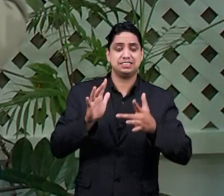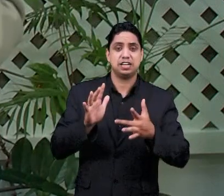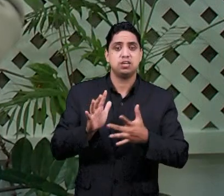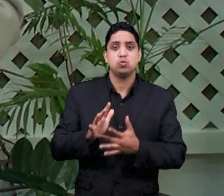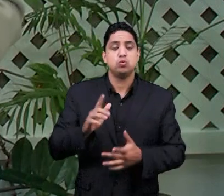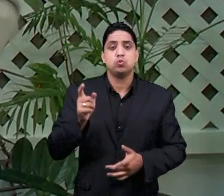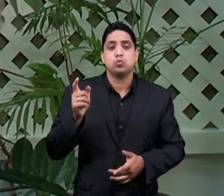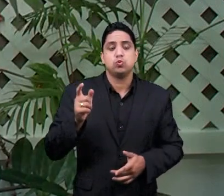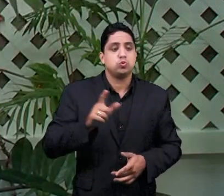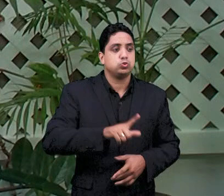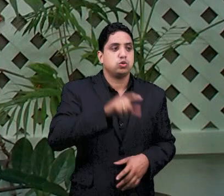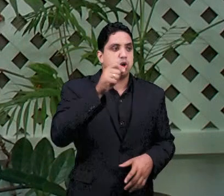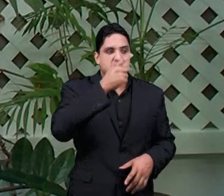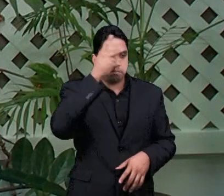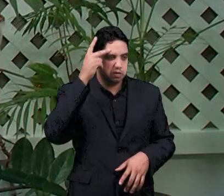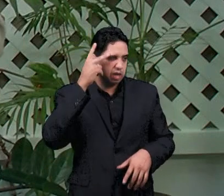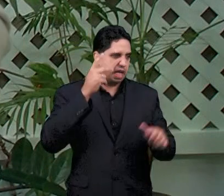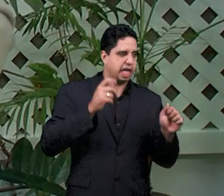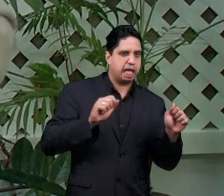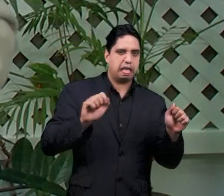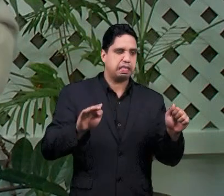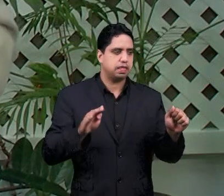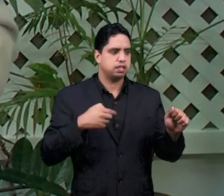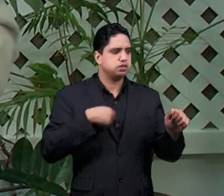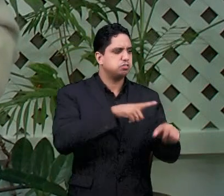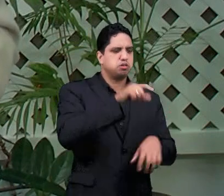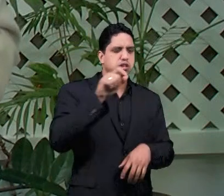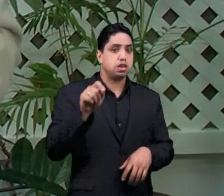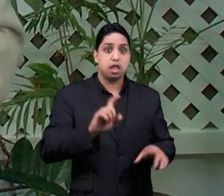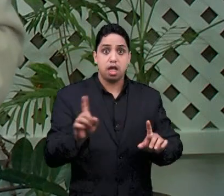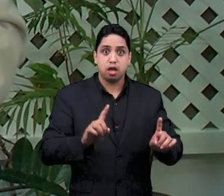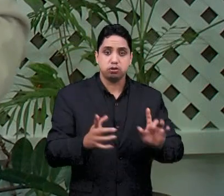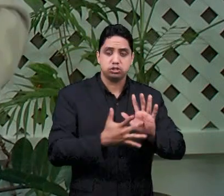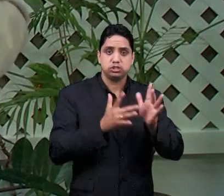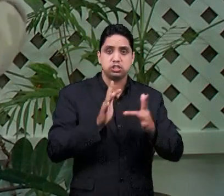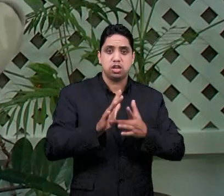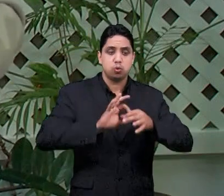pas exception de personne. Mais